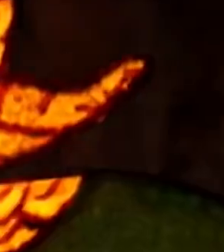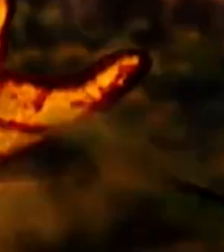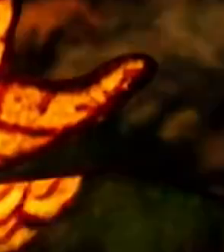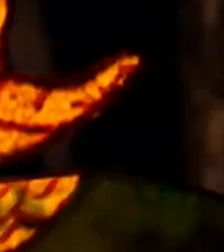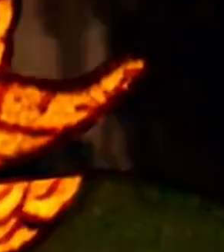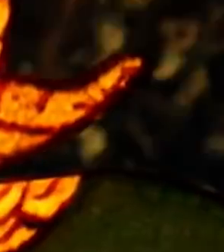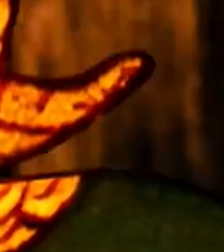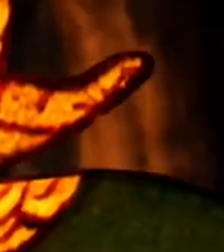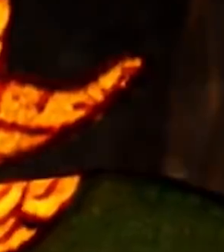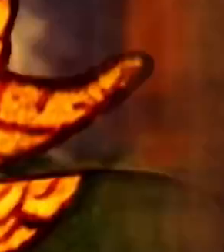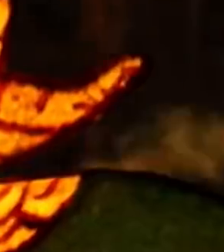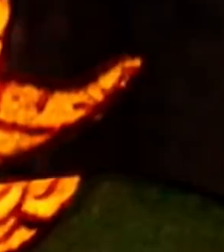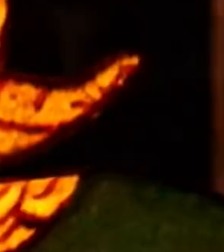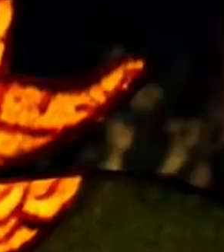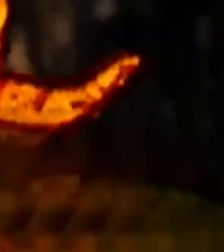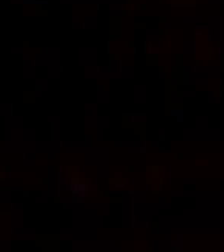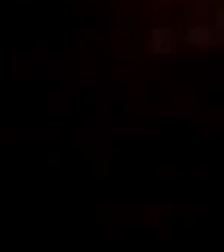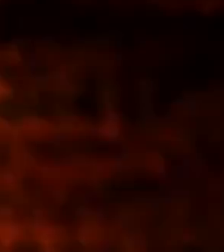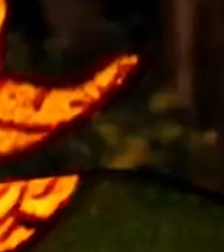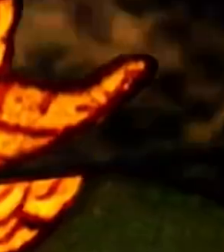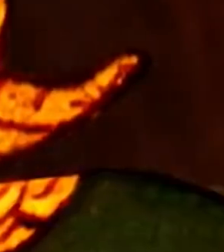ม.คมี